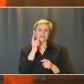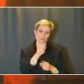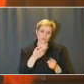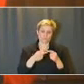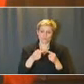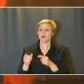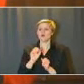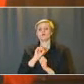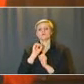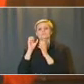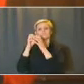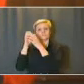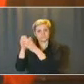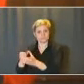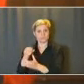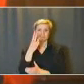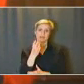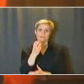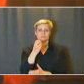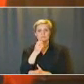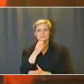varje år som åker.